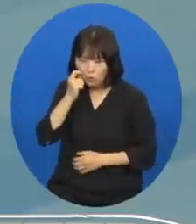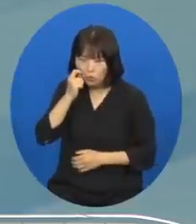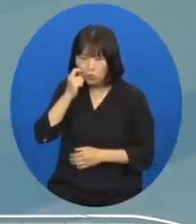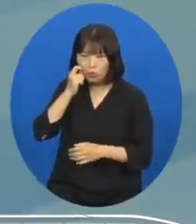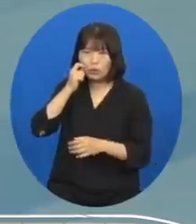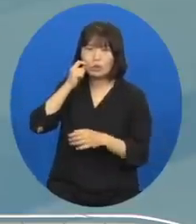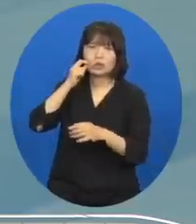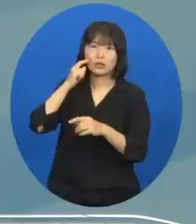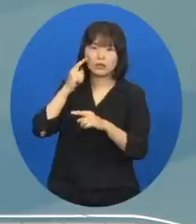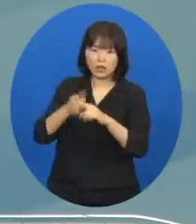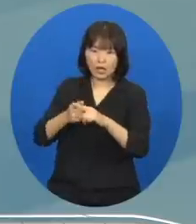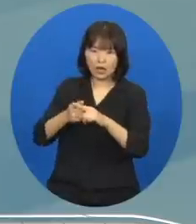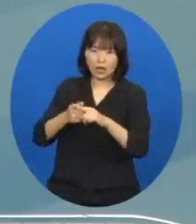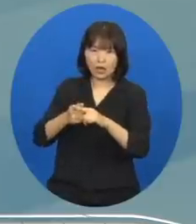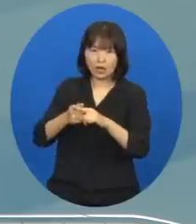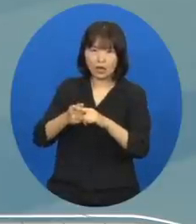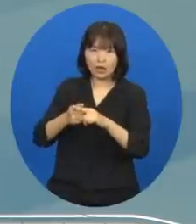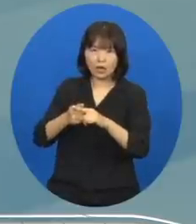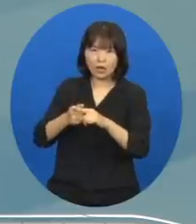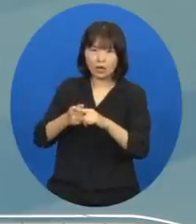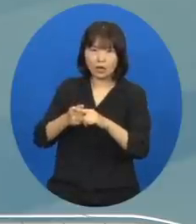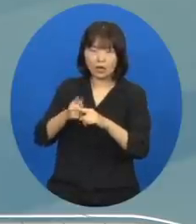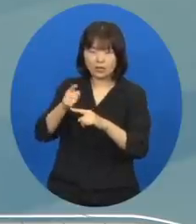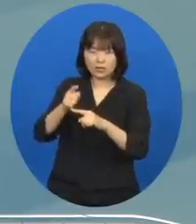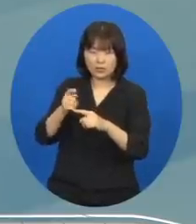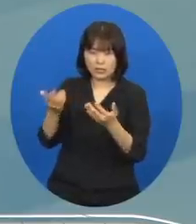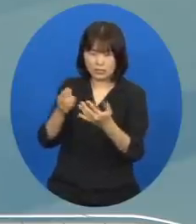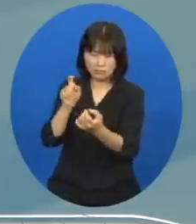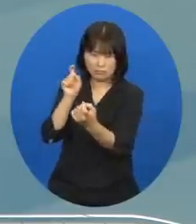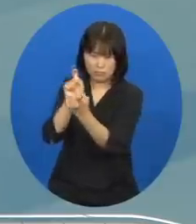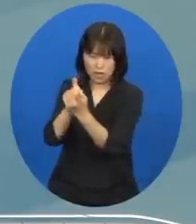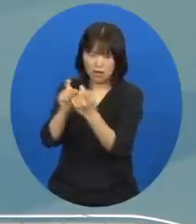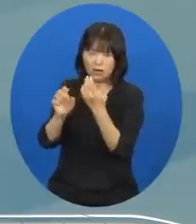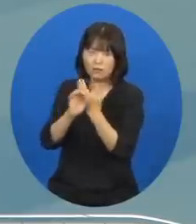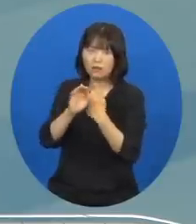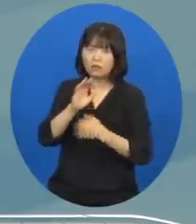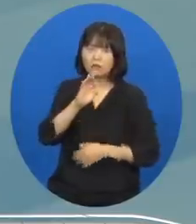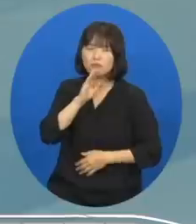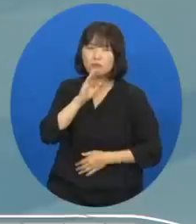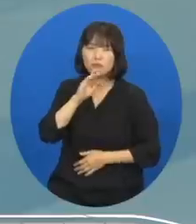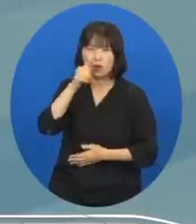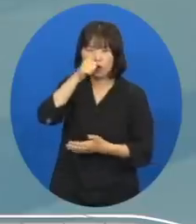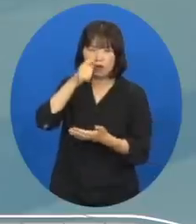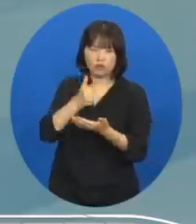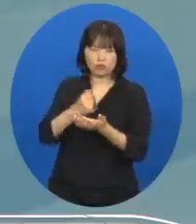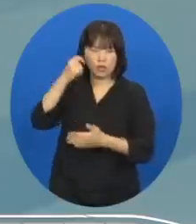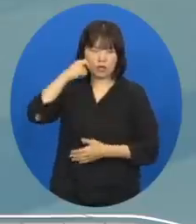만났으면 이보다도 큰 목회적인 좌절과 죄책감이 있겠냐 말이에요.